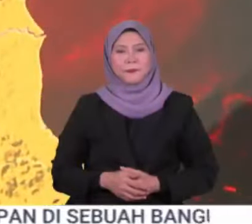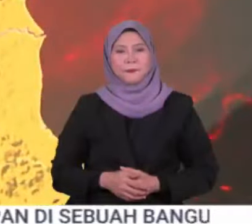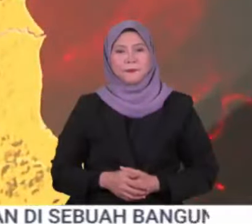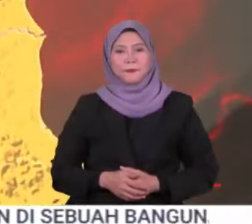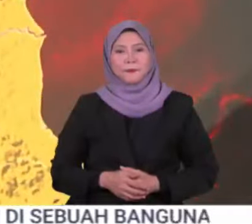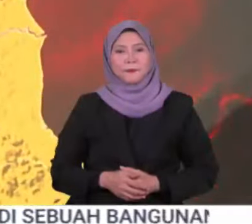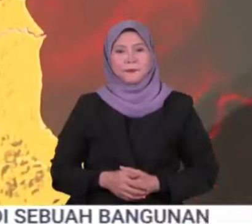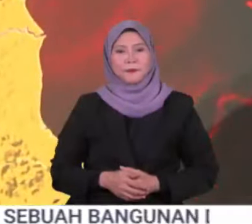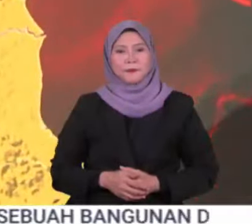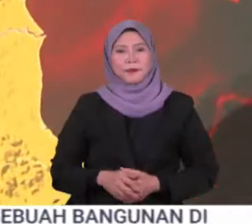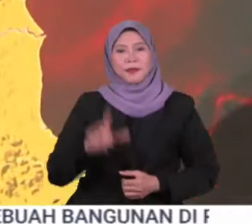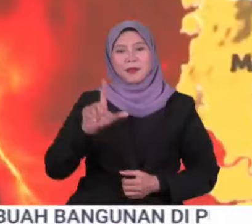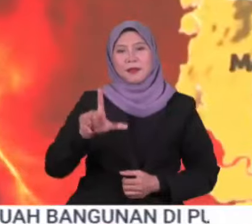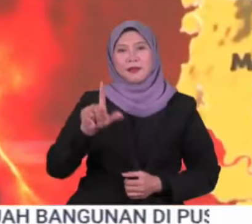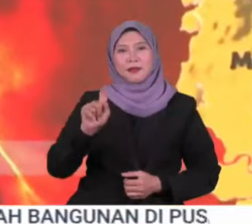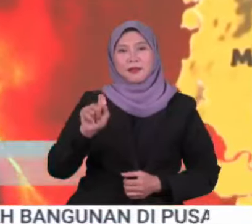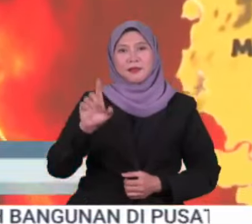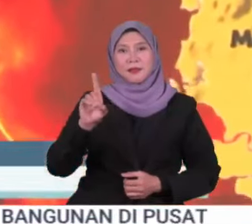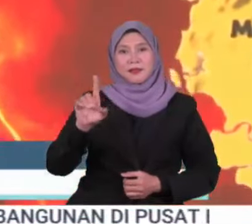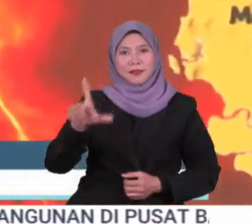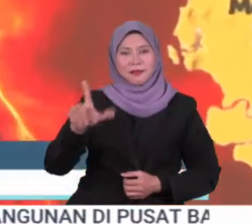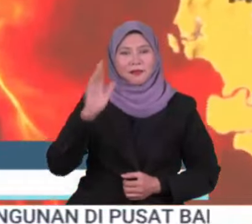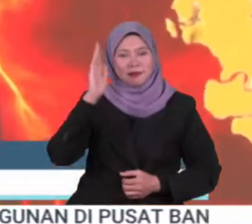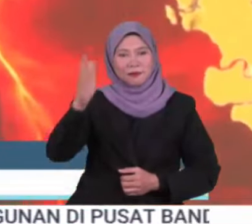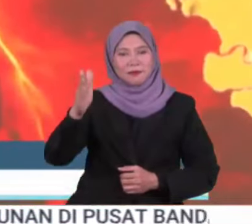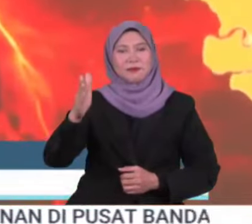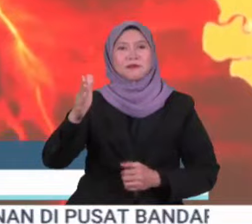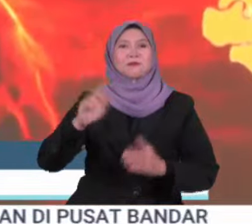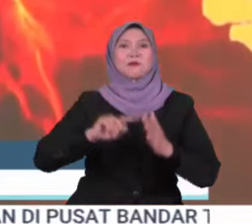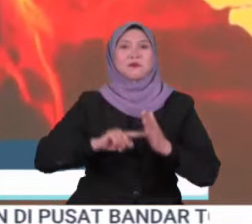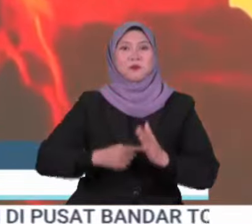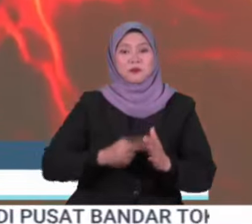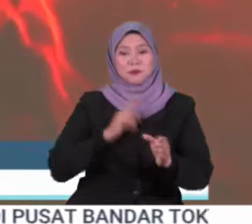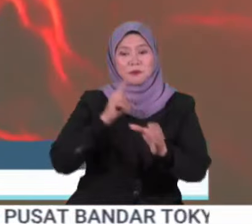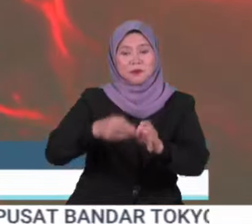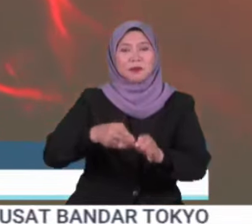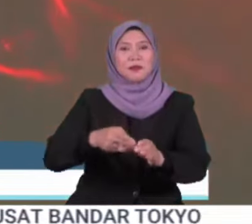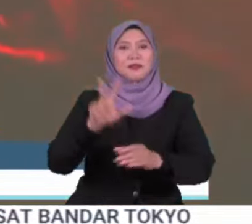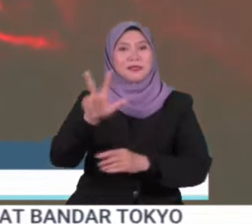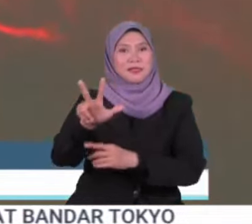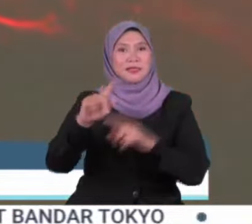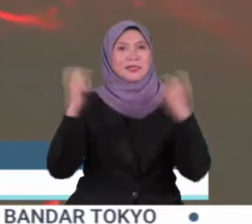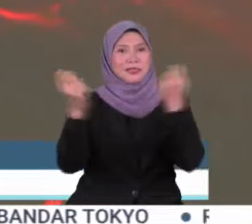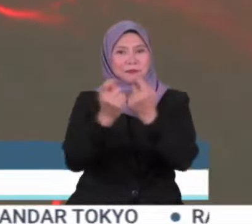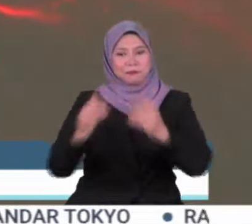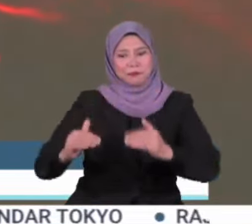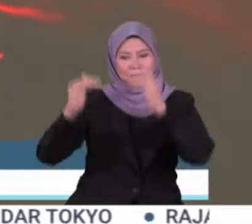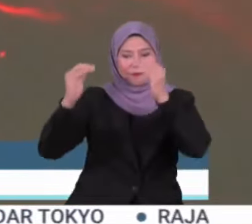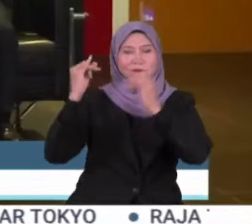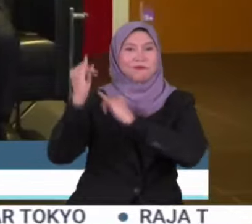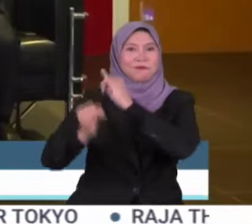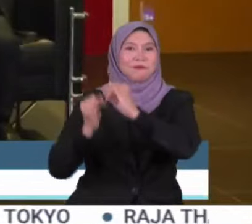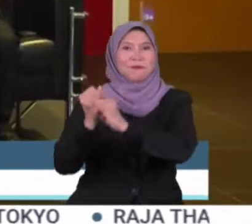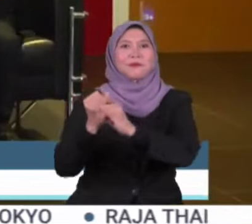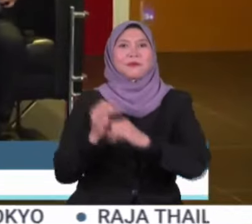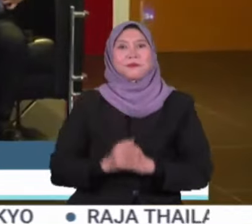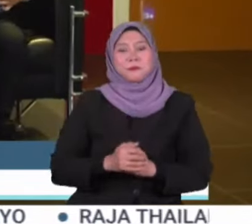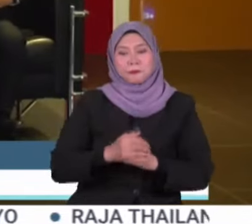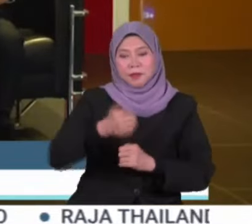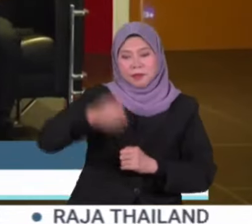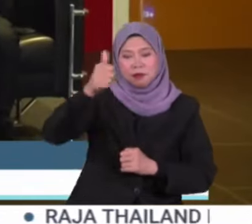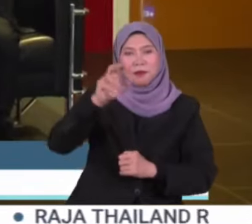sementara itu ltdl kali ini dijangkau akan diberikan lagi dengan penyertaan tiga pasukan bertaraf dunia ketua